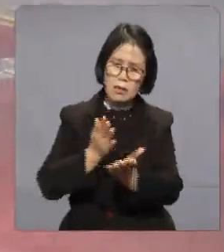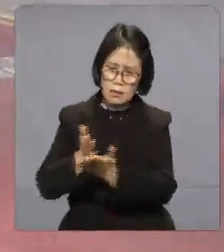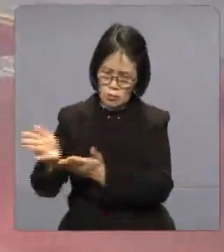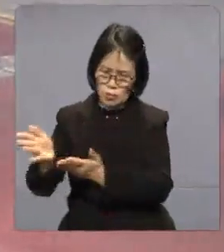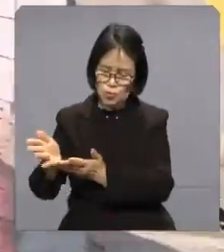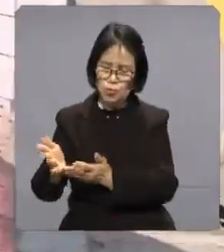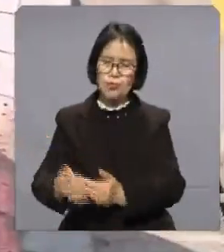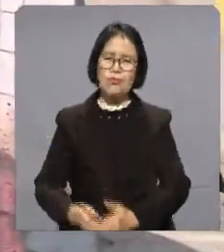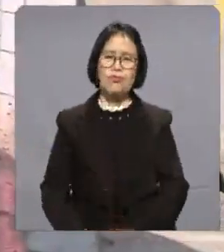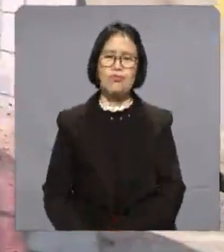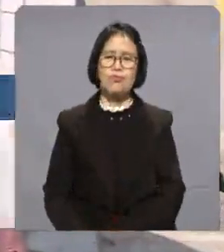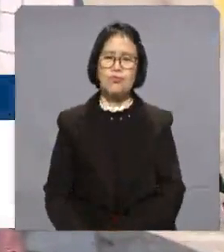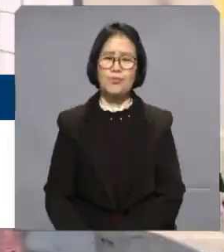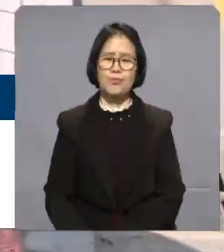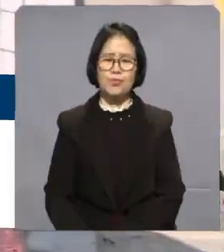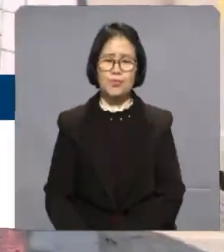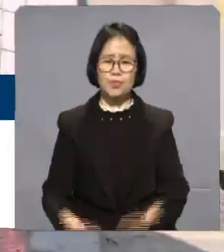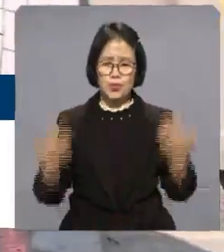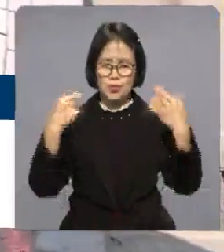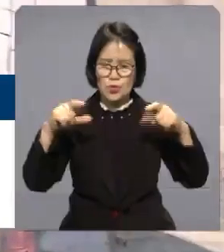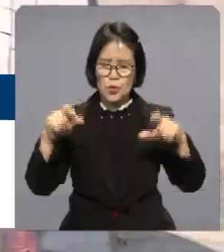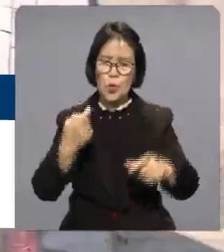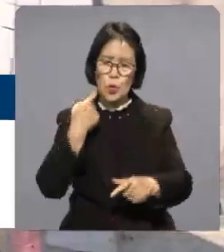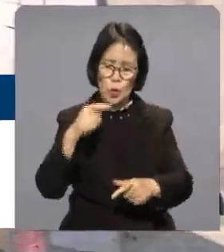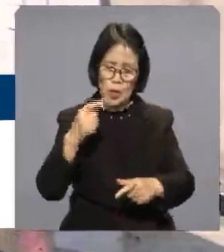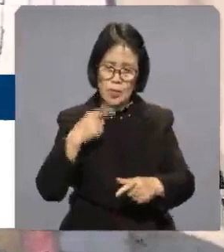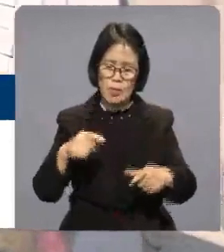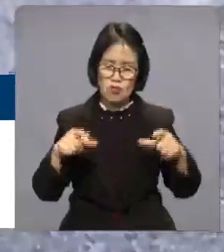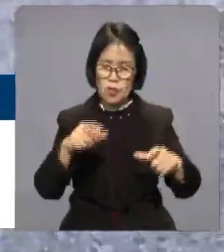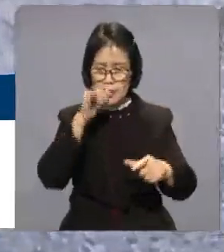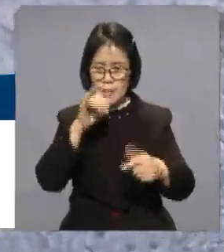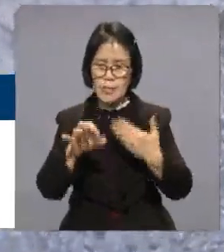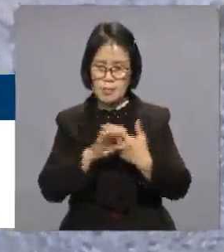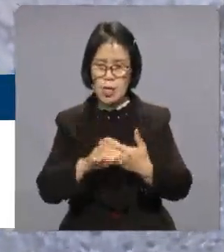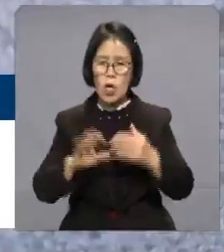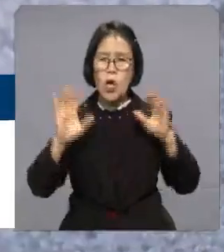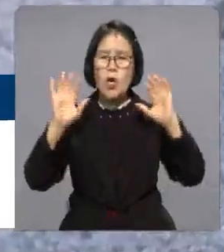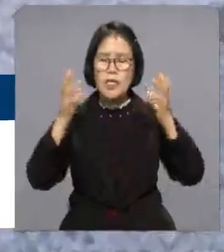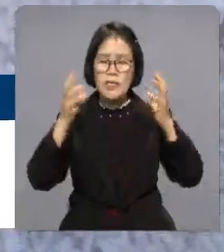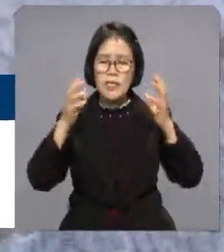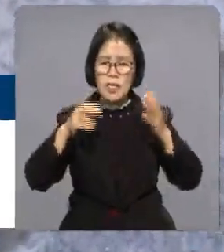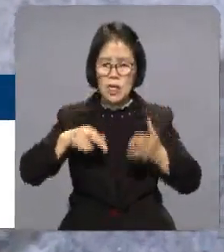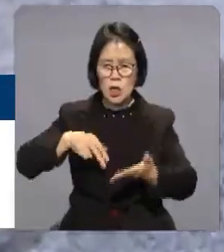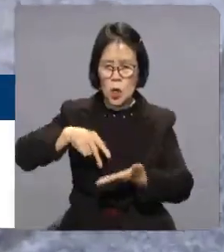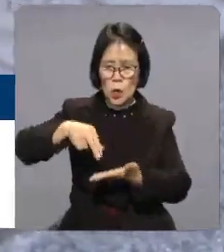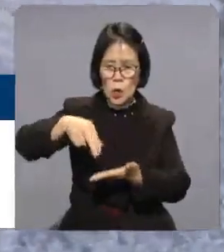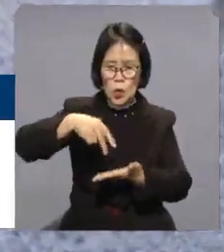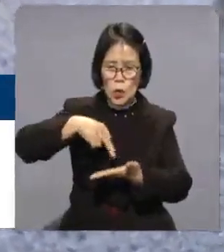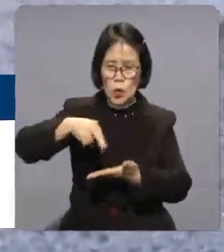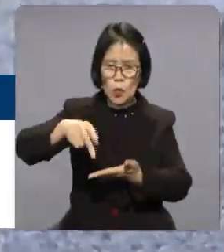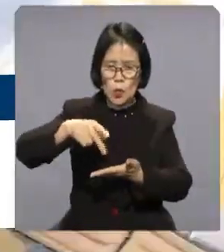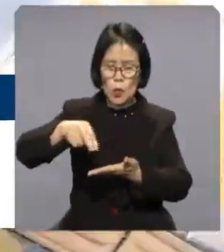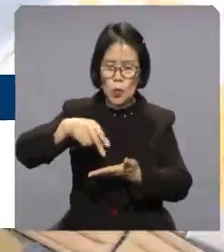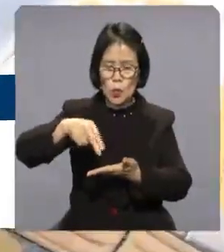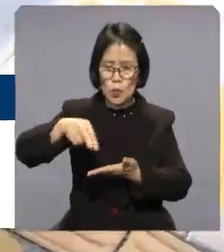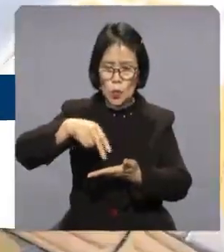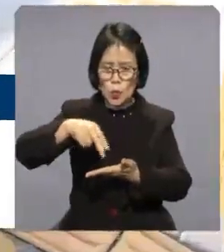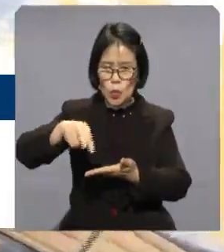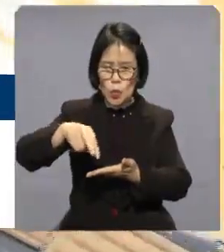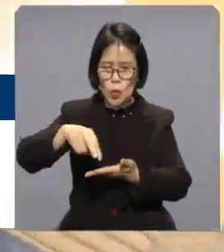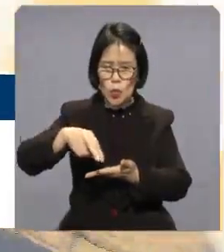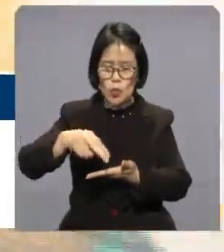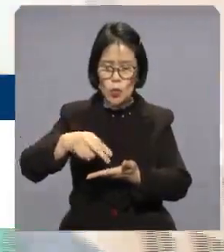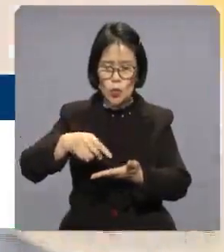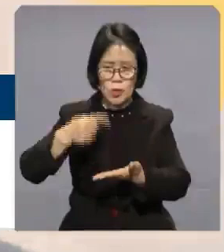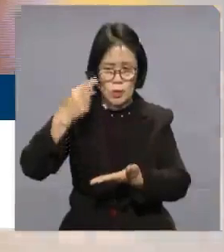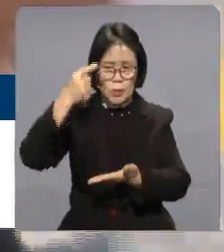있습니다. 스쿨존에서 노란색 구역이 있으면 어린이들이 길을 건너려고 하는 보행자들을